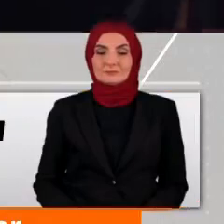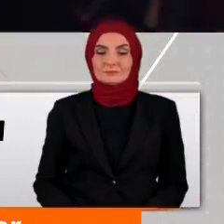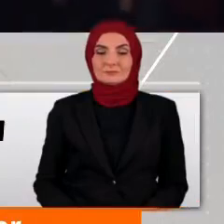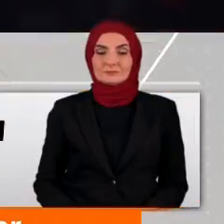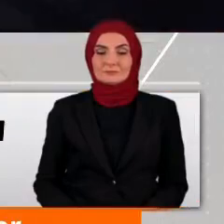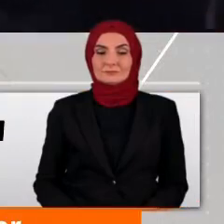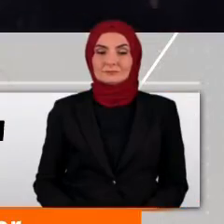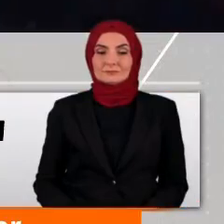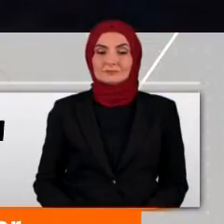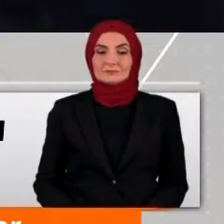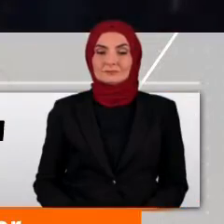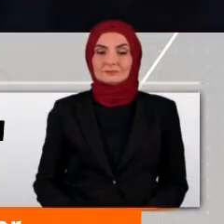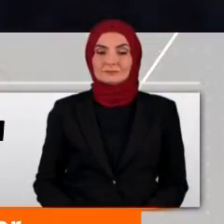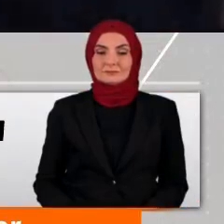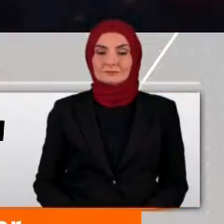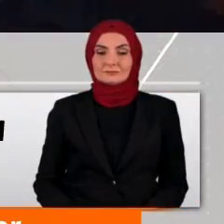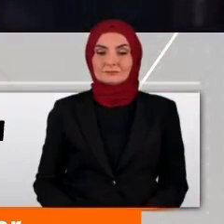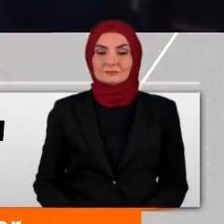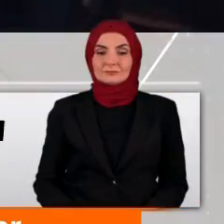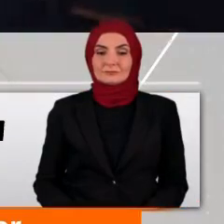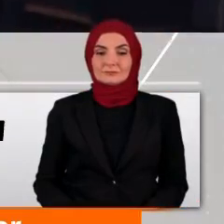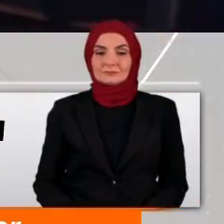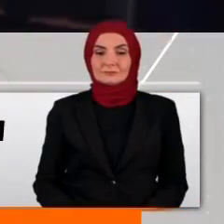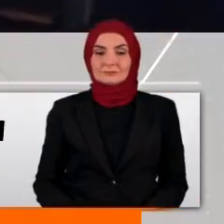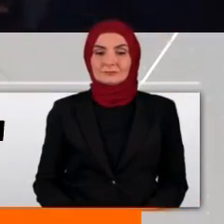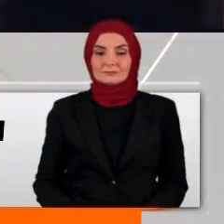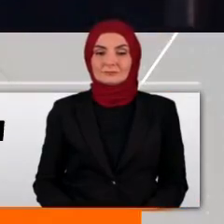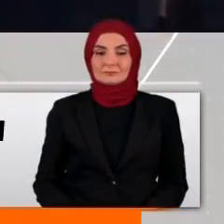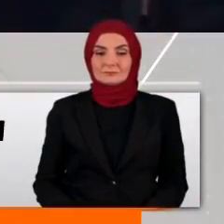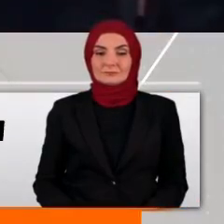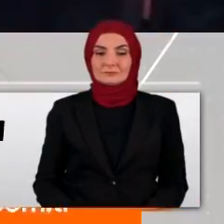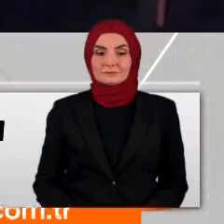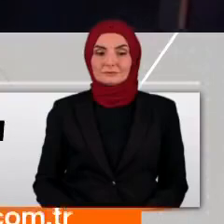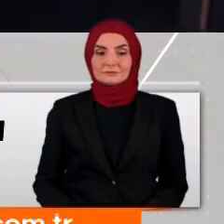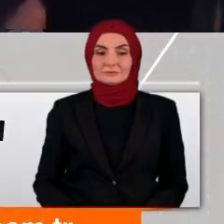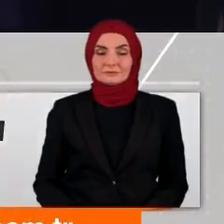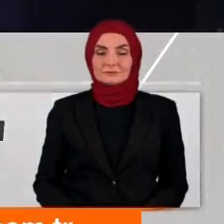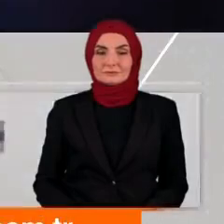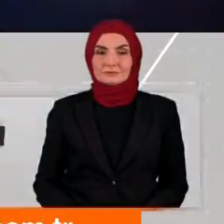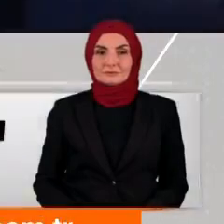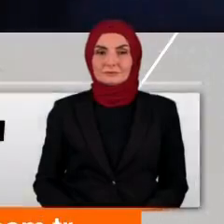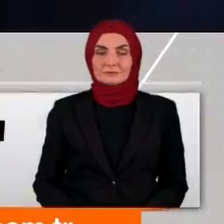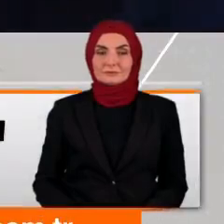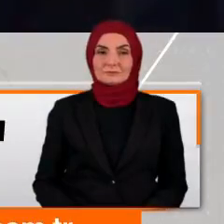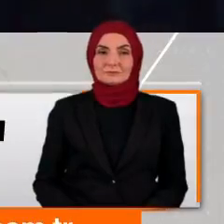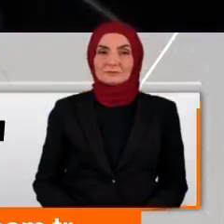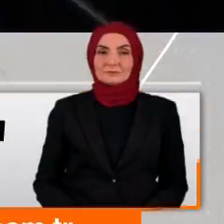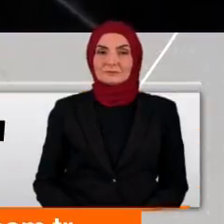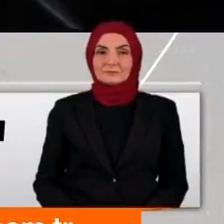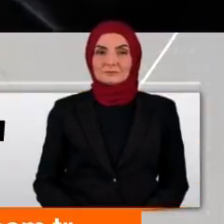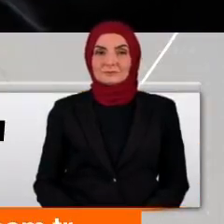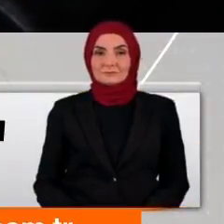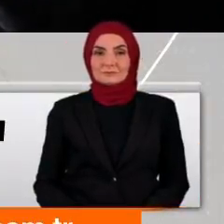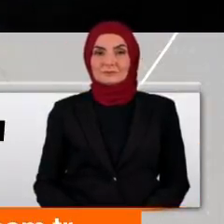hatırlayın. İranlıların o meşhur nişestendü goftendü berhastend, oturdular, konuştular ve dağıldılar demiştik.